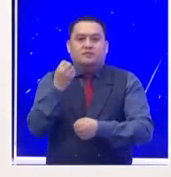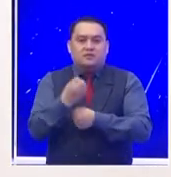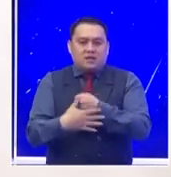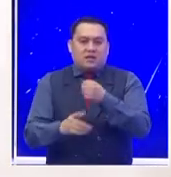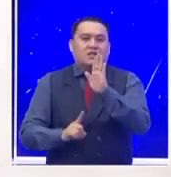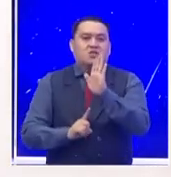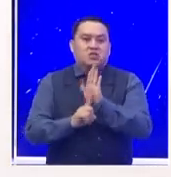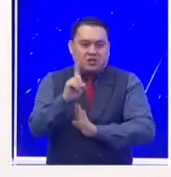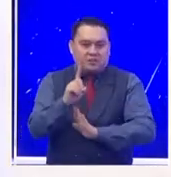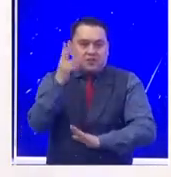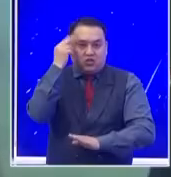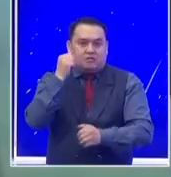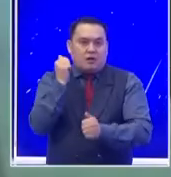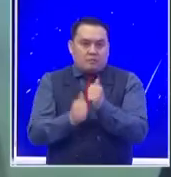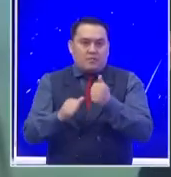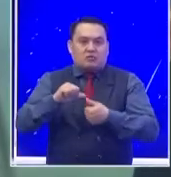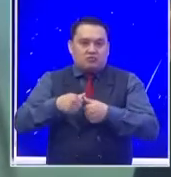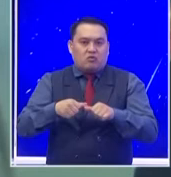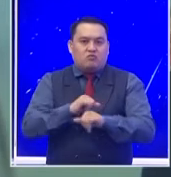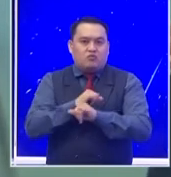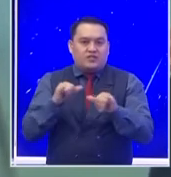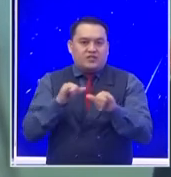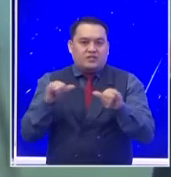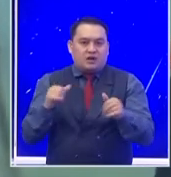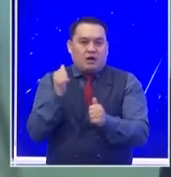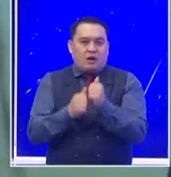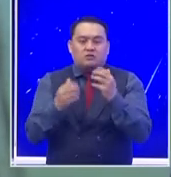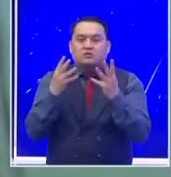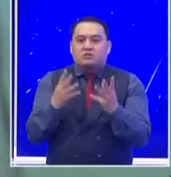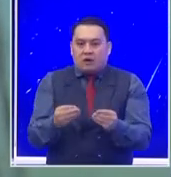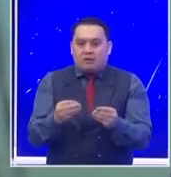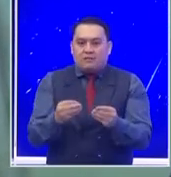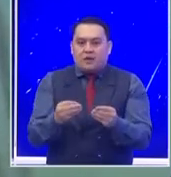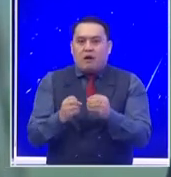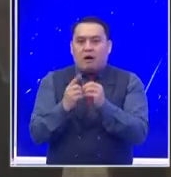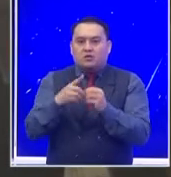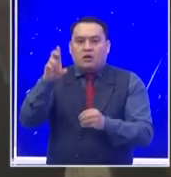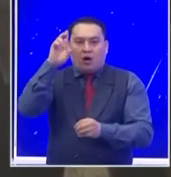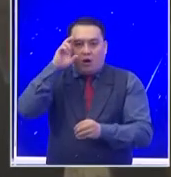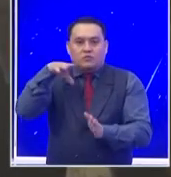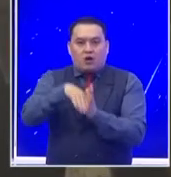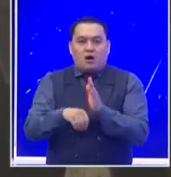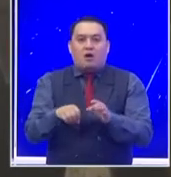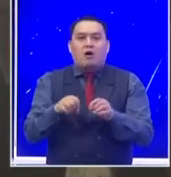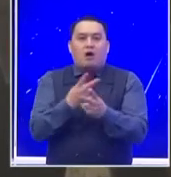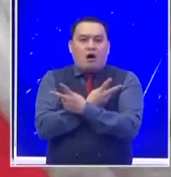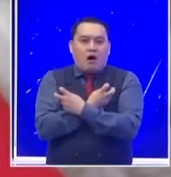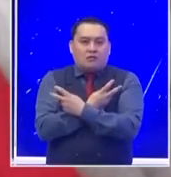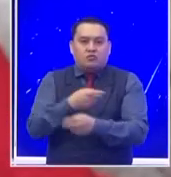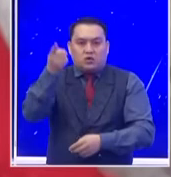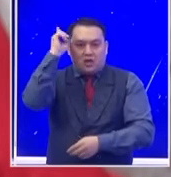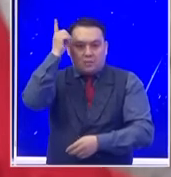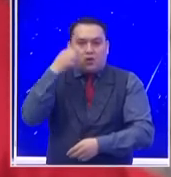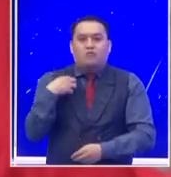эпидемии цифры меняются постоянно старом свете с болезнью столкнулись с жителей 11 стран включая австрию и германию францию и